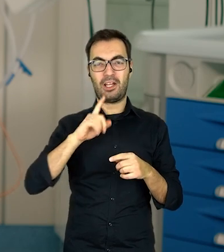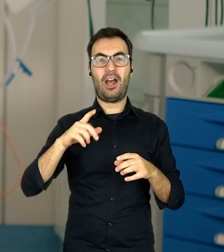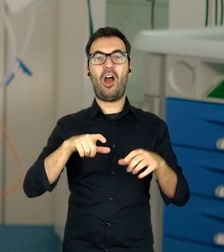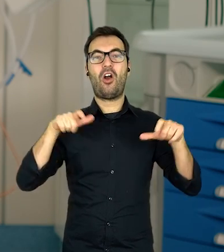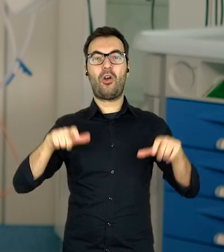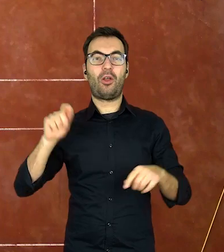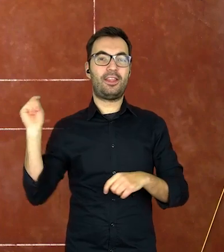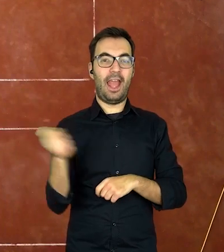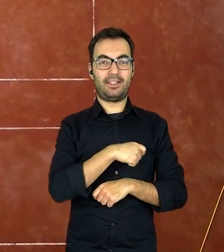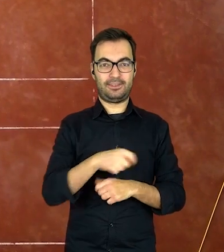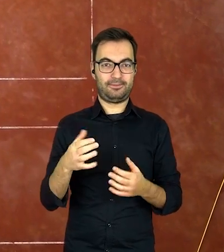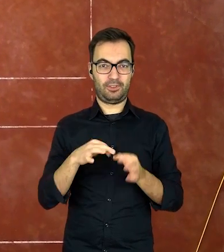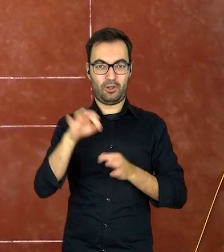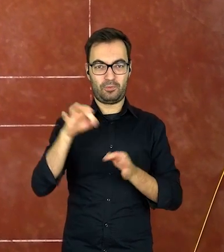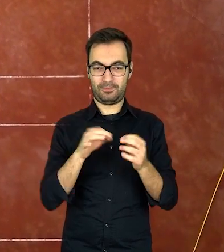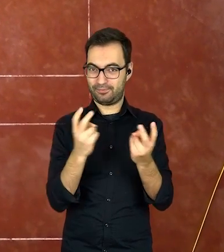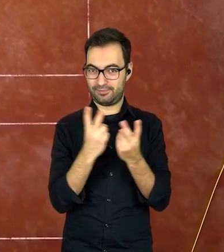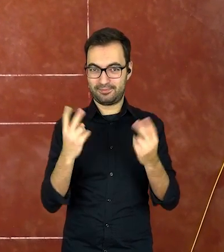co kort tenisowy.